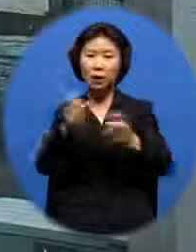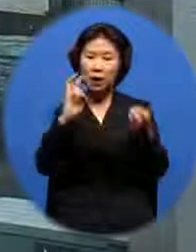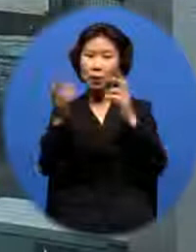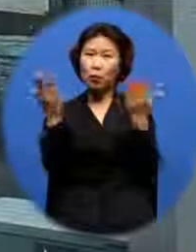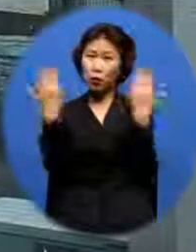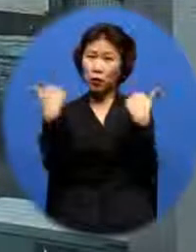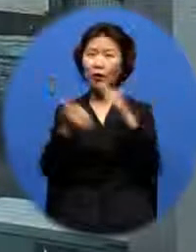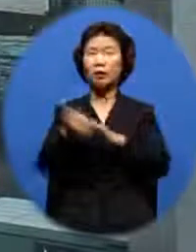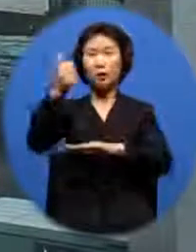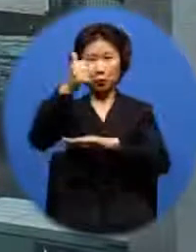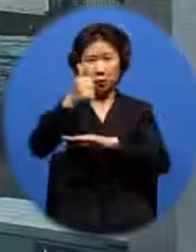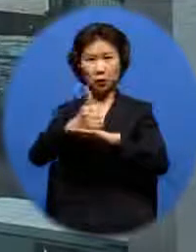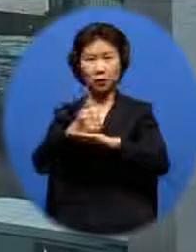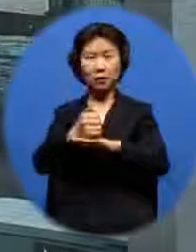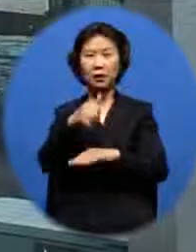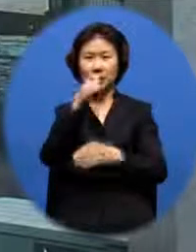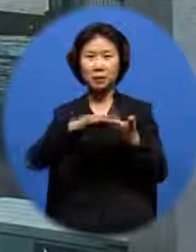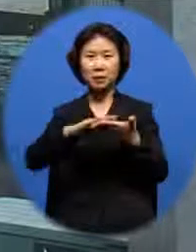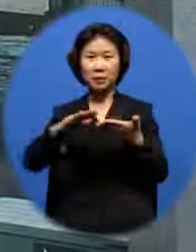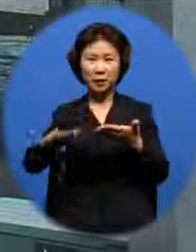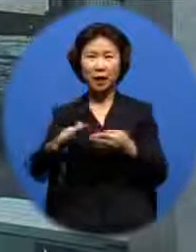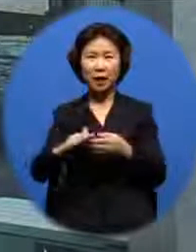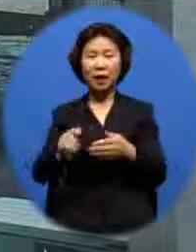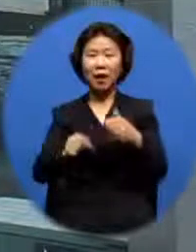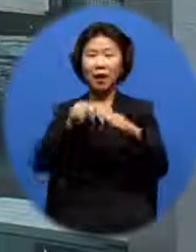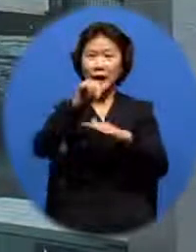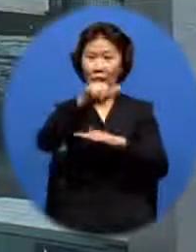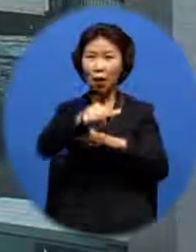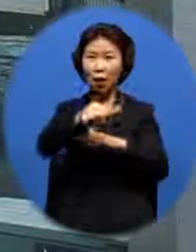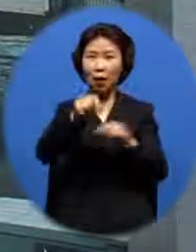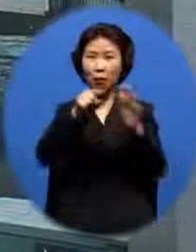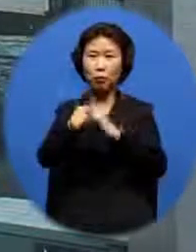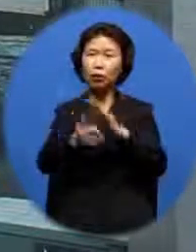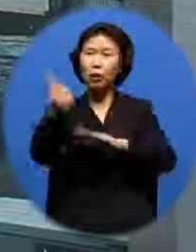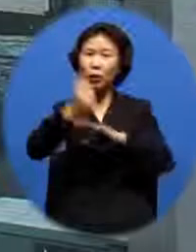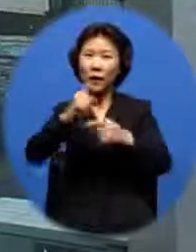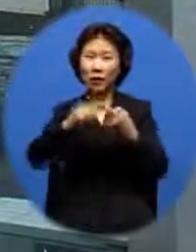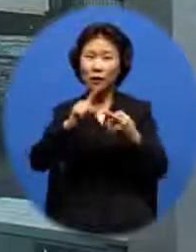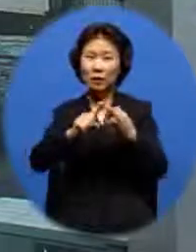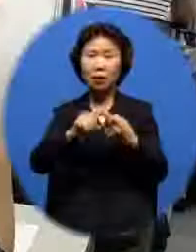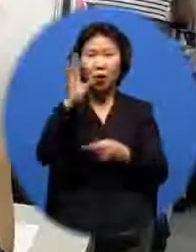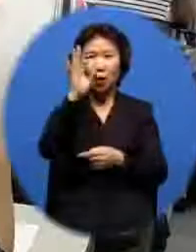성과도 거뒀다고 하는데요. 충남도지사의 해외 방문이 어떤 성과로 이어졌는지 짚어봅니다.